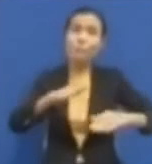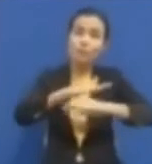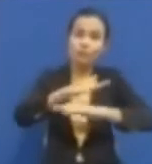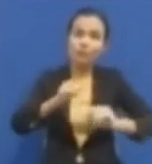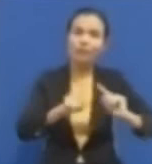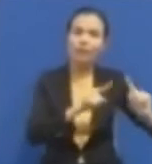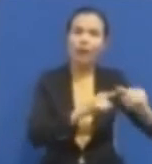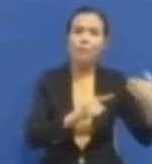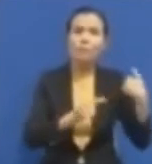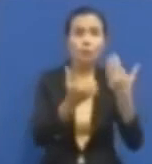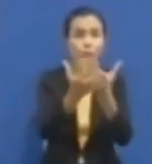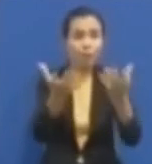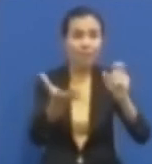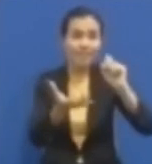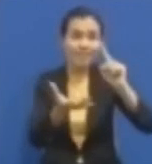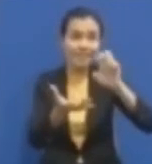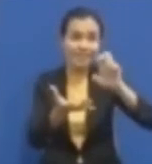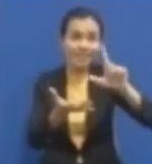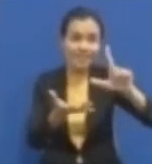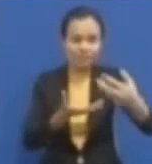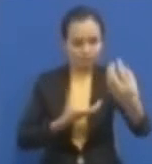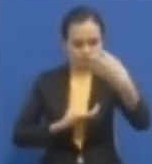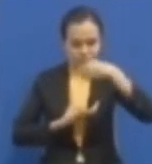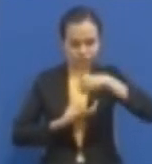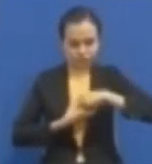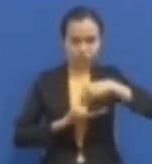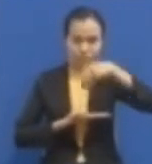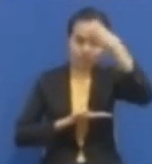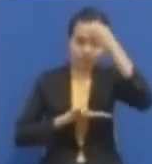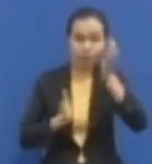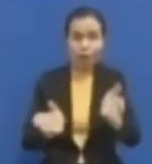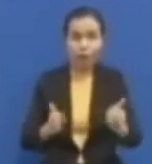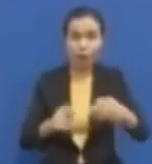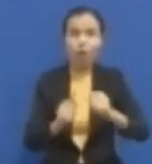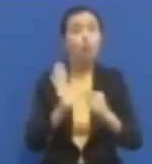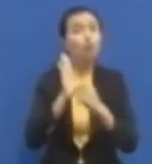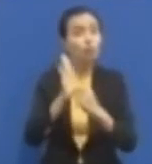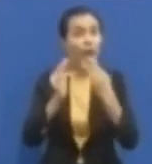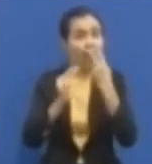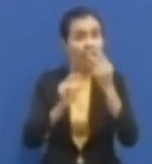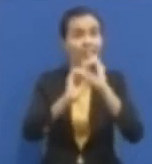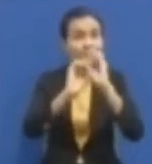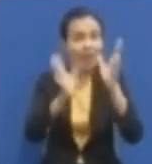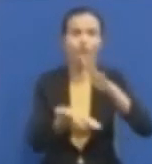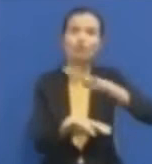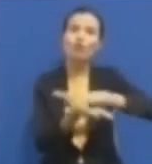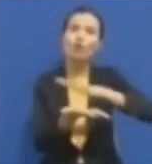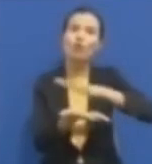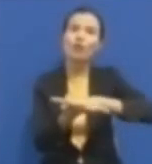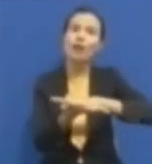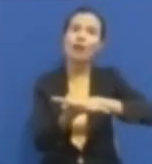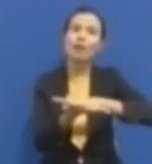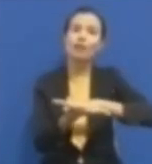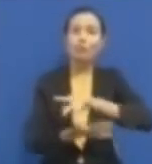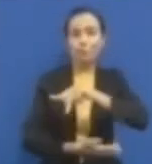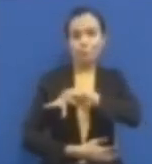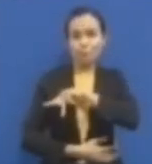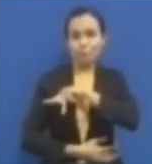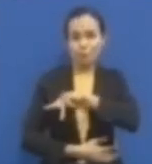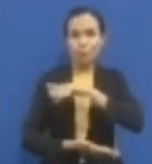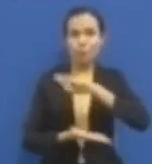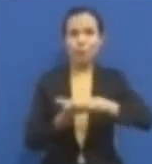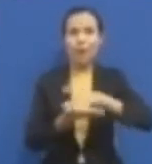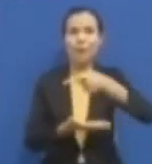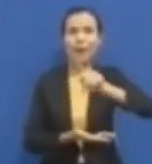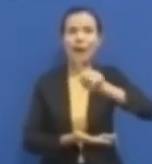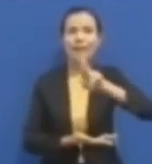ำศีลธรรมกลับเข้ามาในชั้นเรียนของเราผมขออนุญาตยกตัวอย่างเป็นรูปธรรมเลยนะครับอย่างเช่นโรงเรียนในด้านพุทธศาสนาก็มีโรงเรียนพระปริยัติ